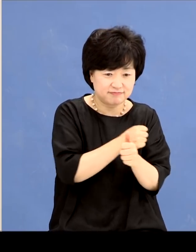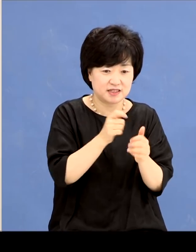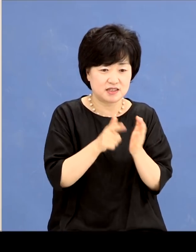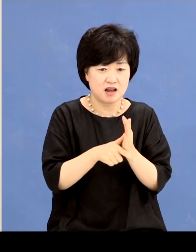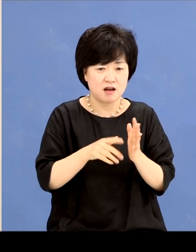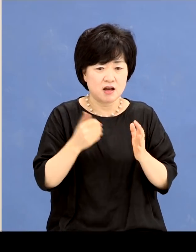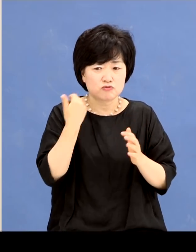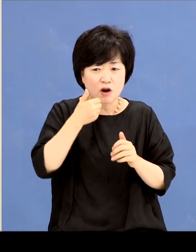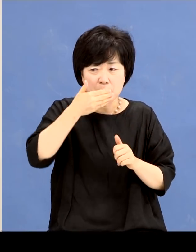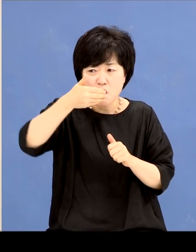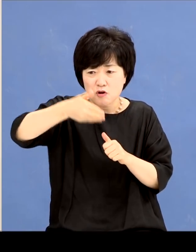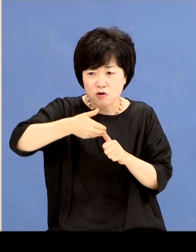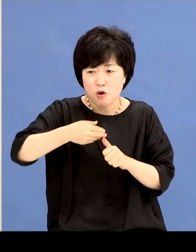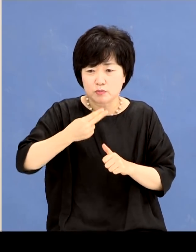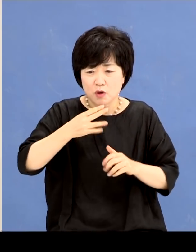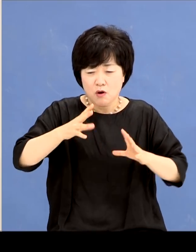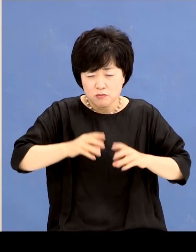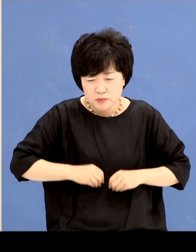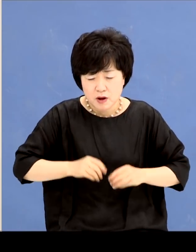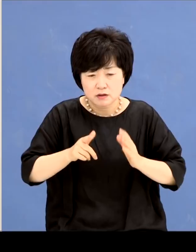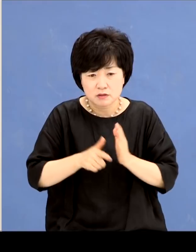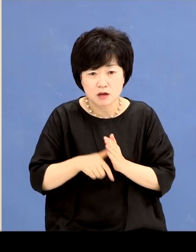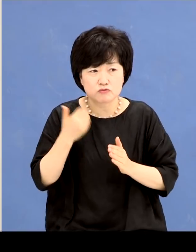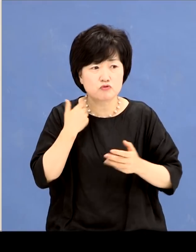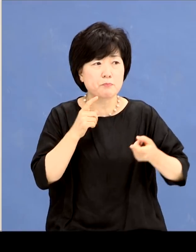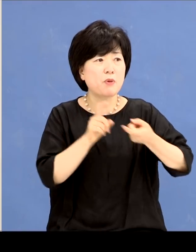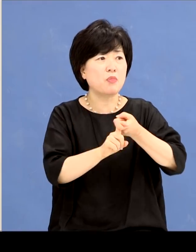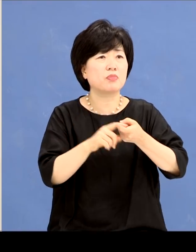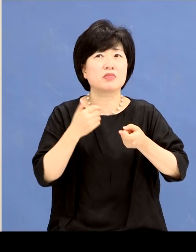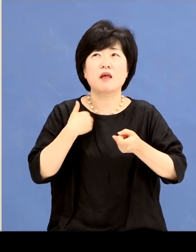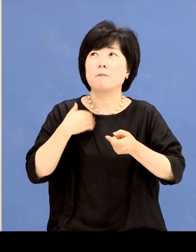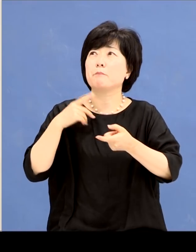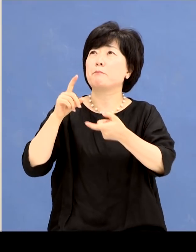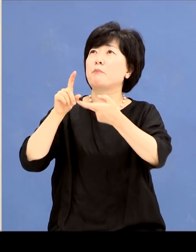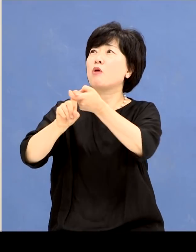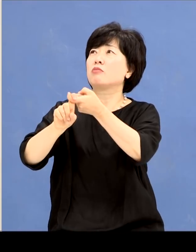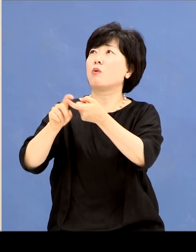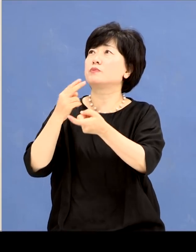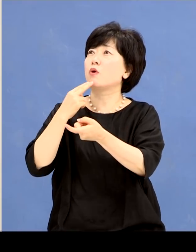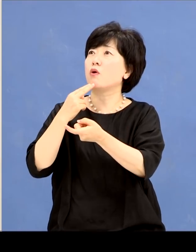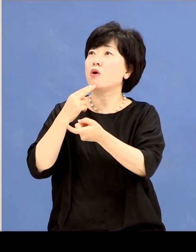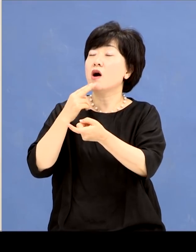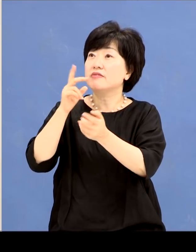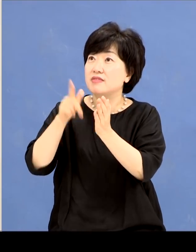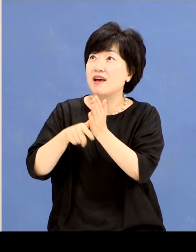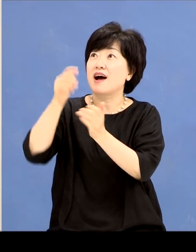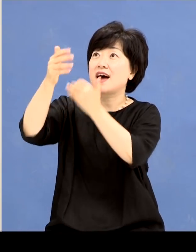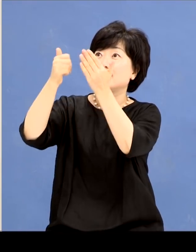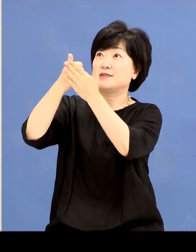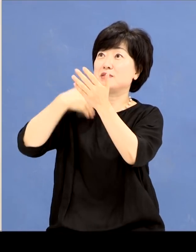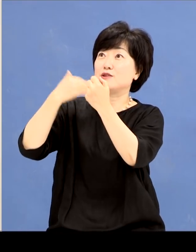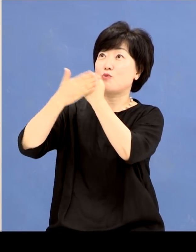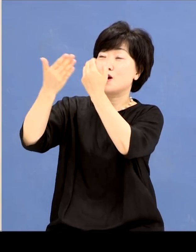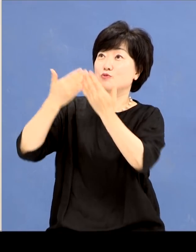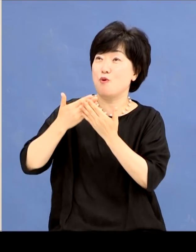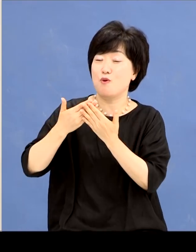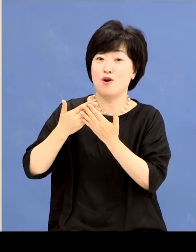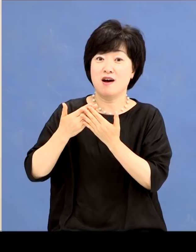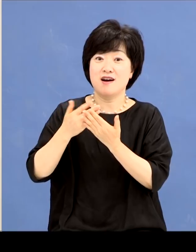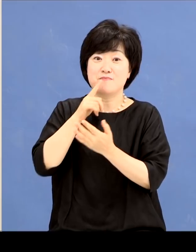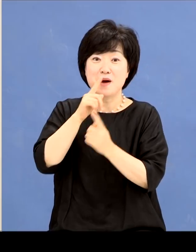굶거나 할 때 누구도 도와주거나 누구도 제 편이 되어주지 않았어요. 네. 그런데 그 한마디가 저한테는 굉장히 큰 위로가